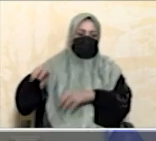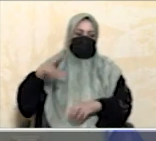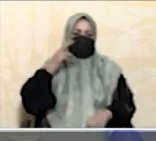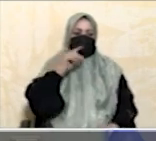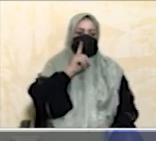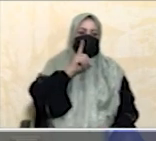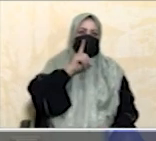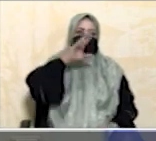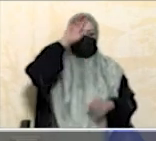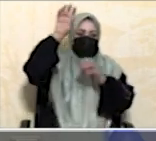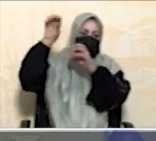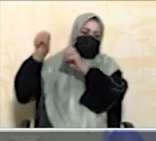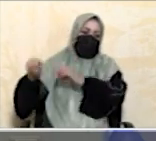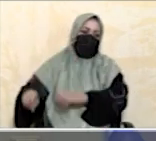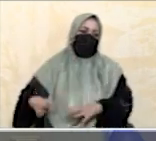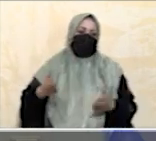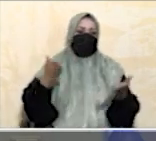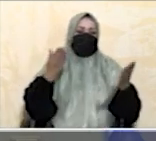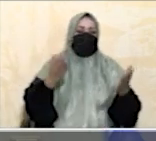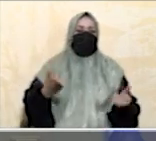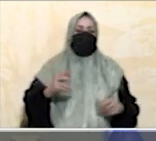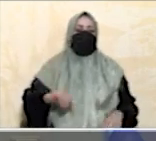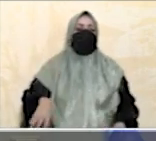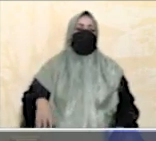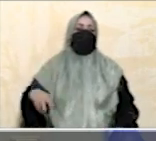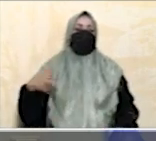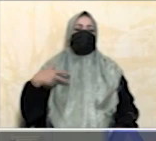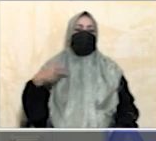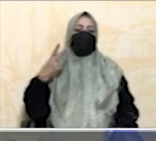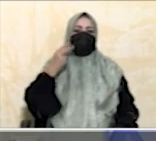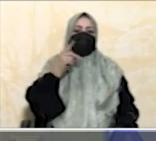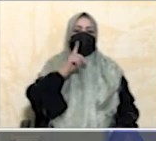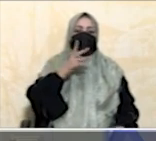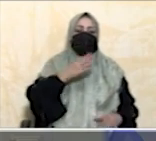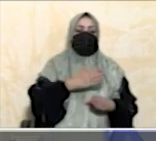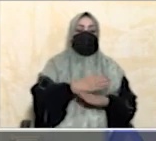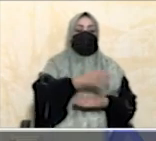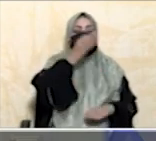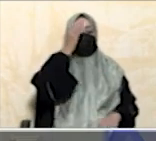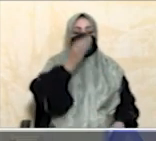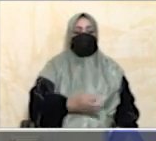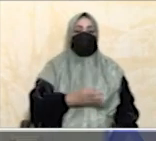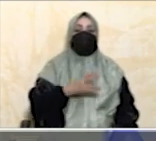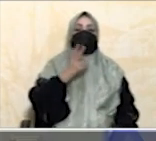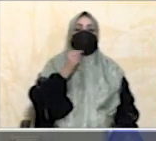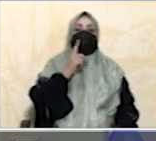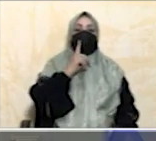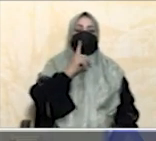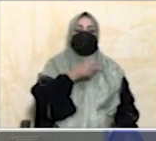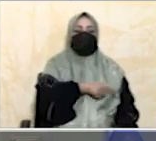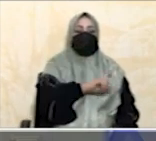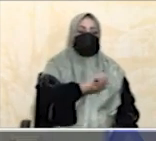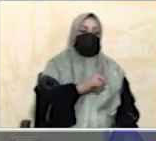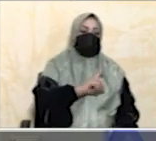الصدقة باسم الوالدين فقط، فهنا تصل الصدقة للوالدين ولكنك لا تحصلين على أجر